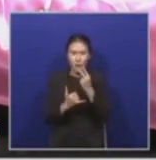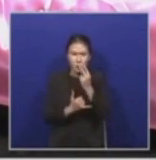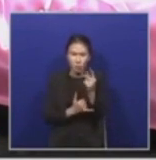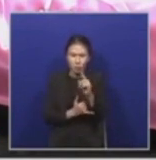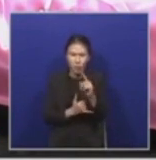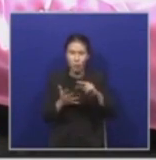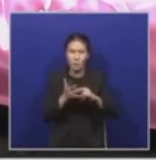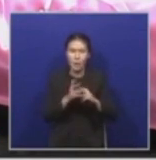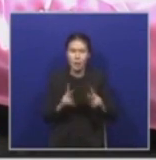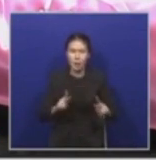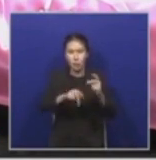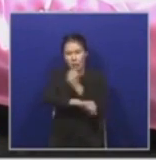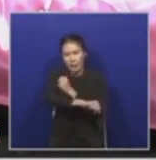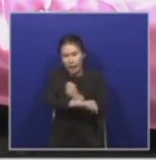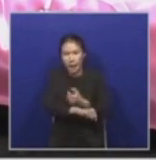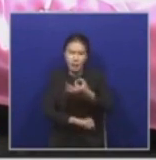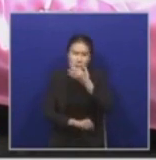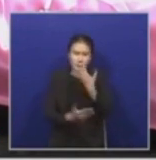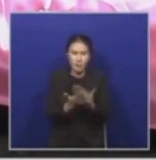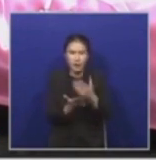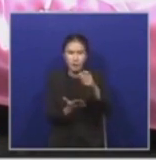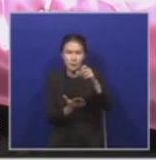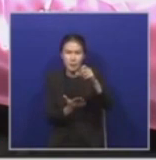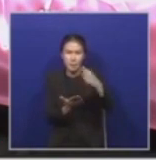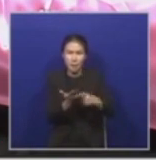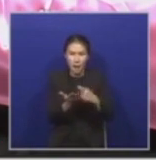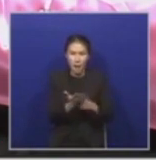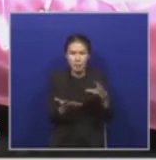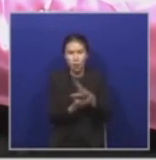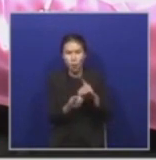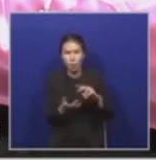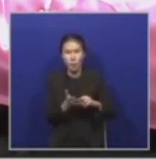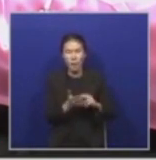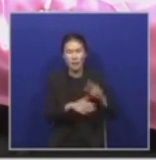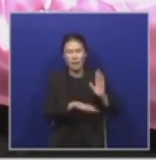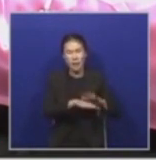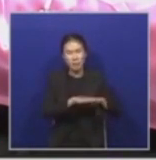ไม่ว่าจะเป็นแรงงานการตกงานเงินประกันสังคมทวงแล้วทวงอีกทวงแล้วทวงอีกทวงจนจีรายุเหนื่อยอ่ะ